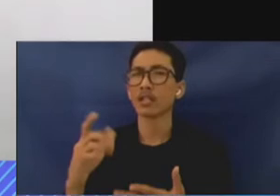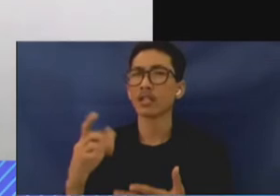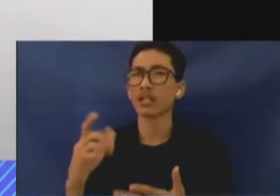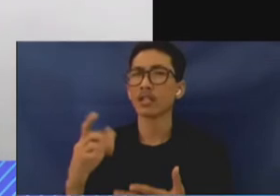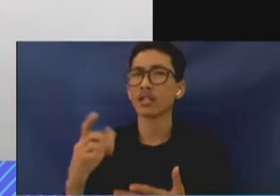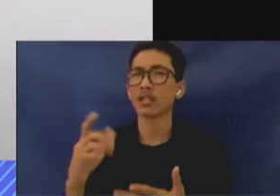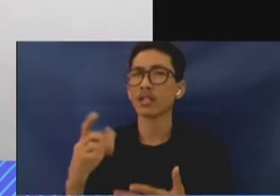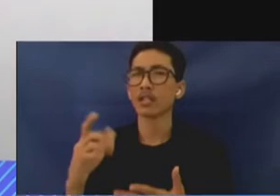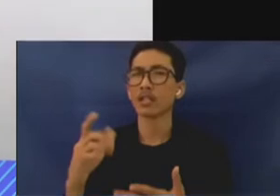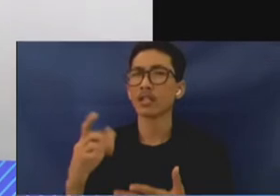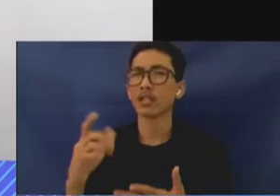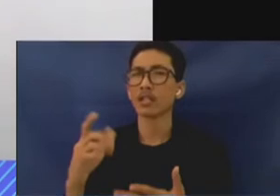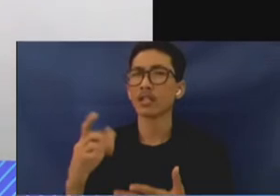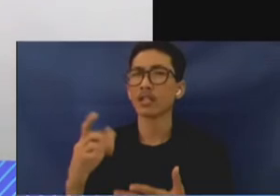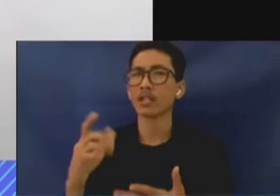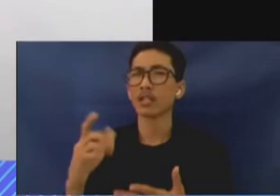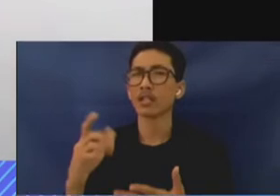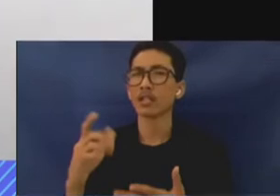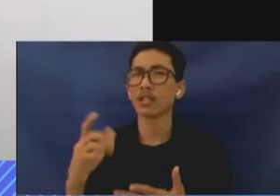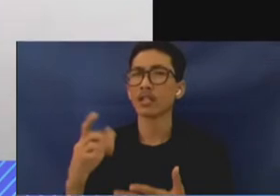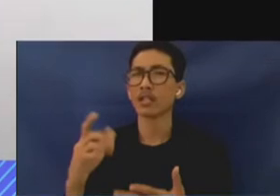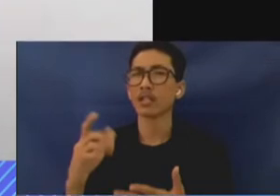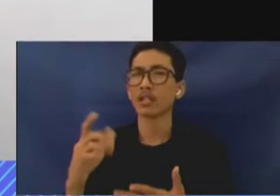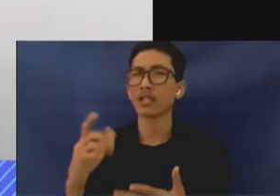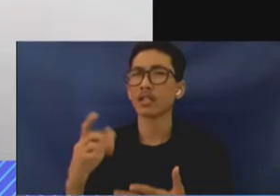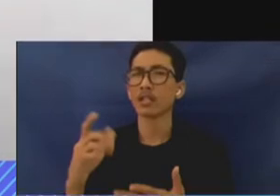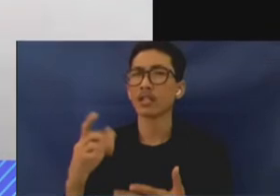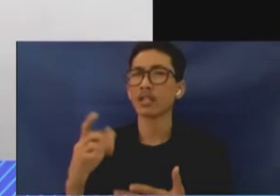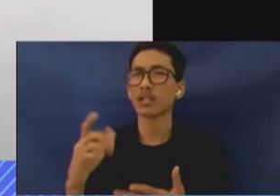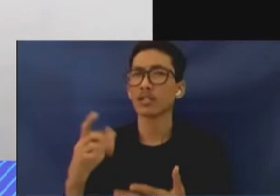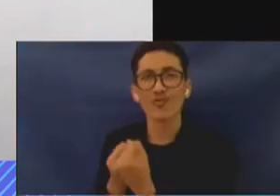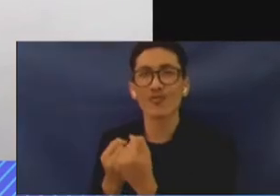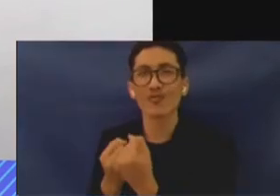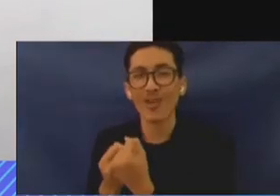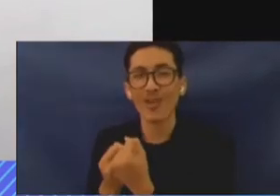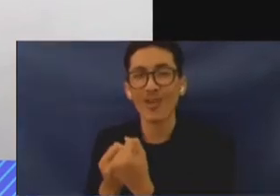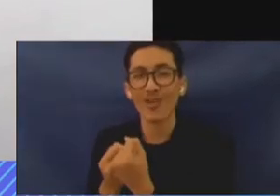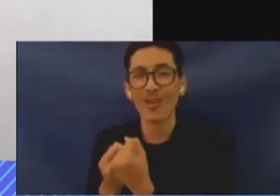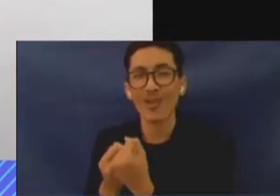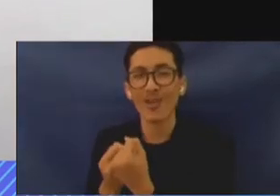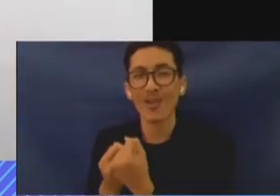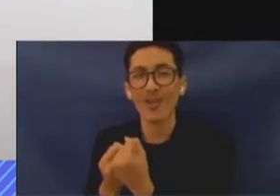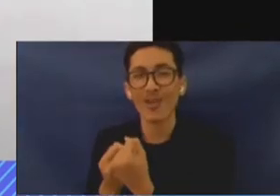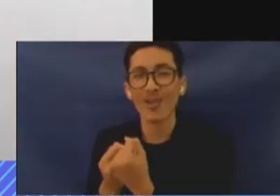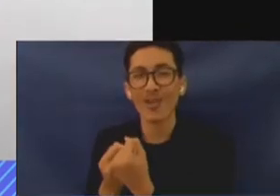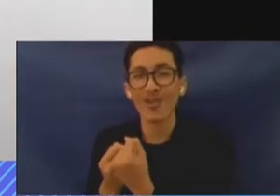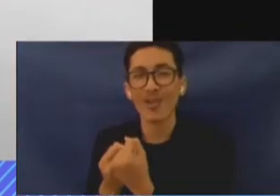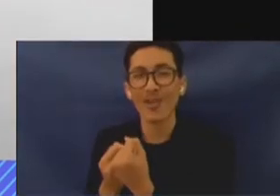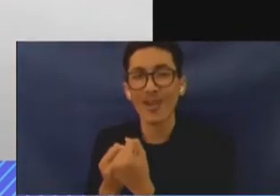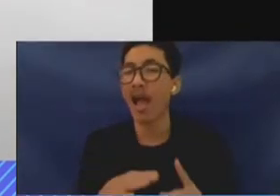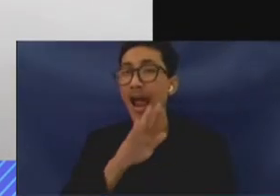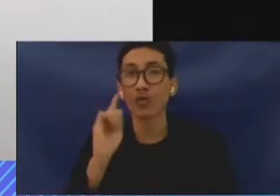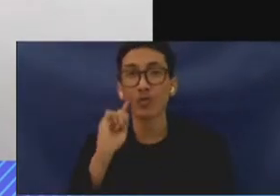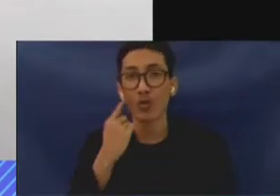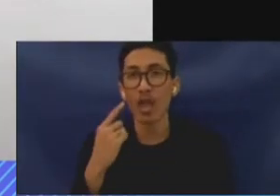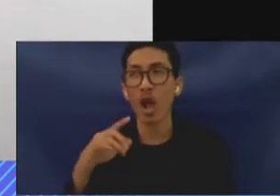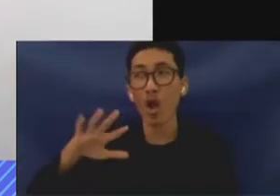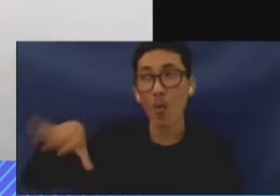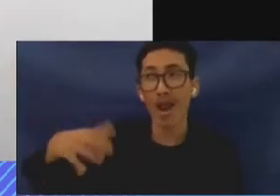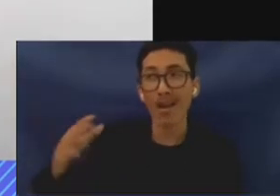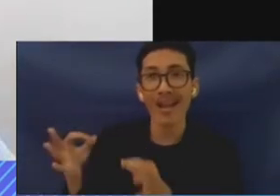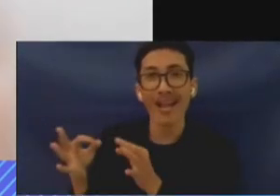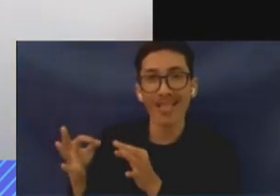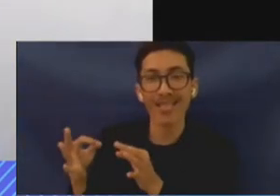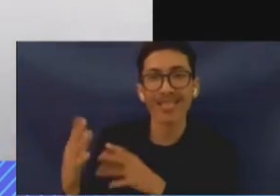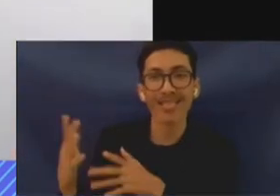ketika saya punya anak tuli, keluarga terdekat saya itu mendukung gitu. Bahkan nggak ada yang malu gitu. Jadi saya lihat